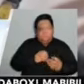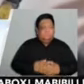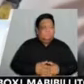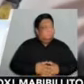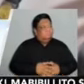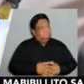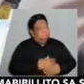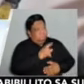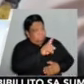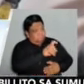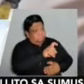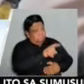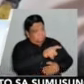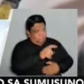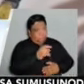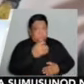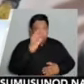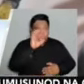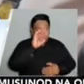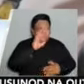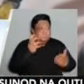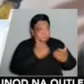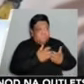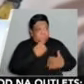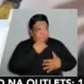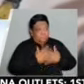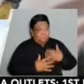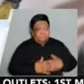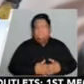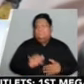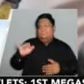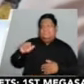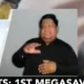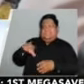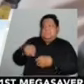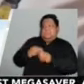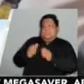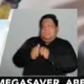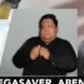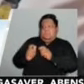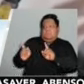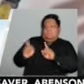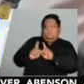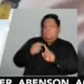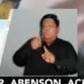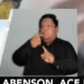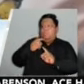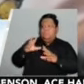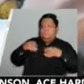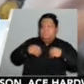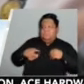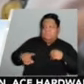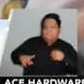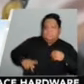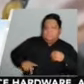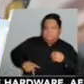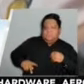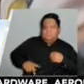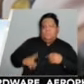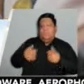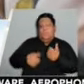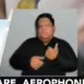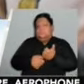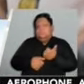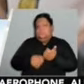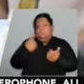dugo? Kasama po yung recipient, parang ano lang po, assist lang po assist ang nangyari. Kasi yun